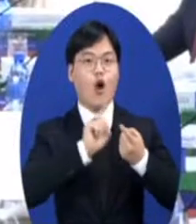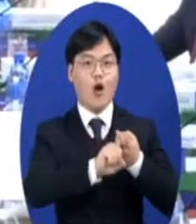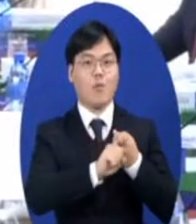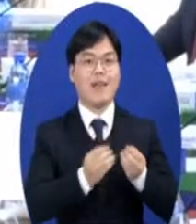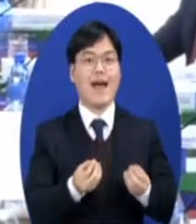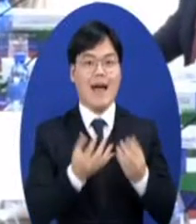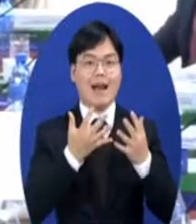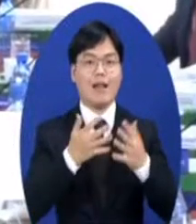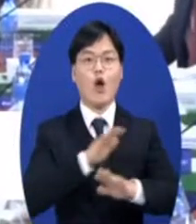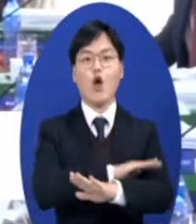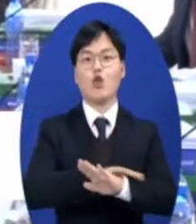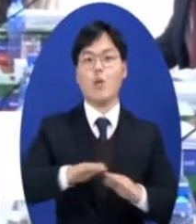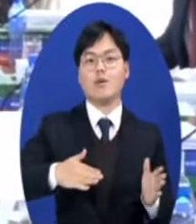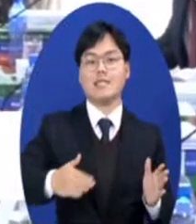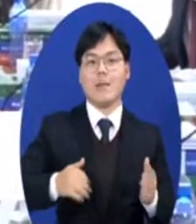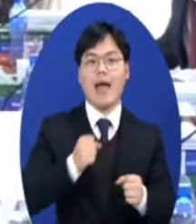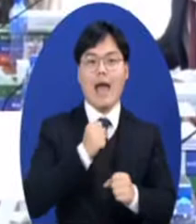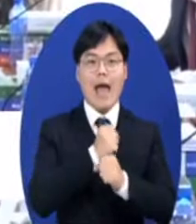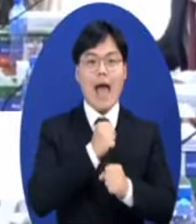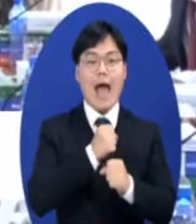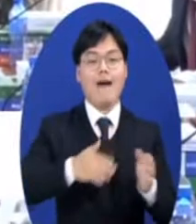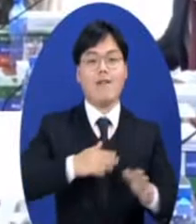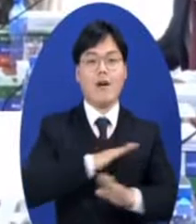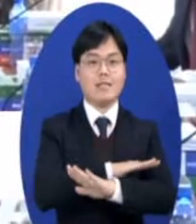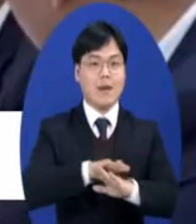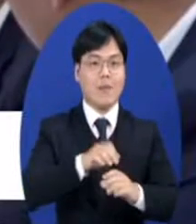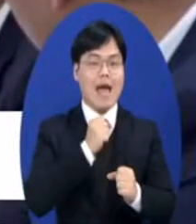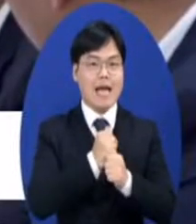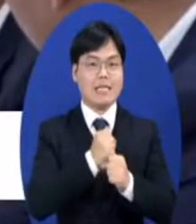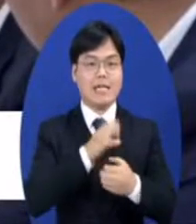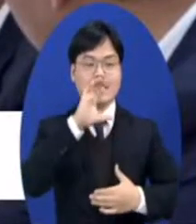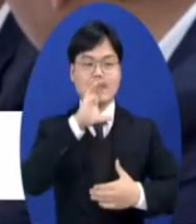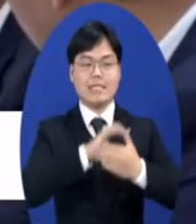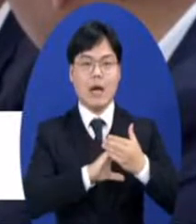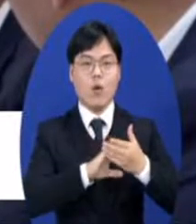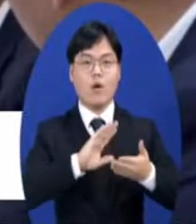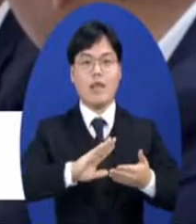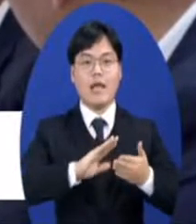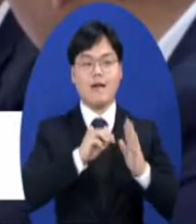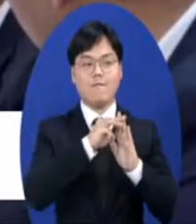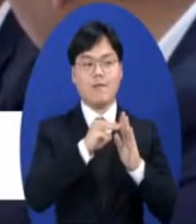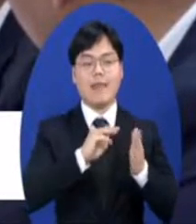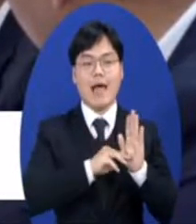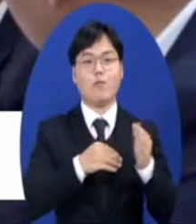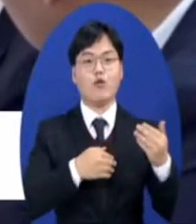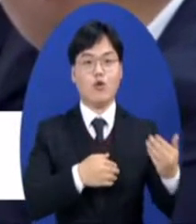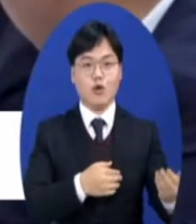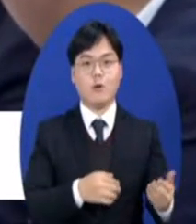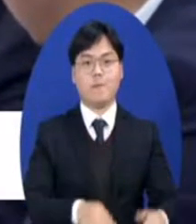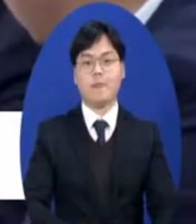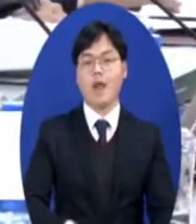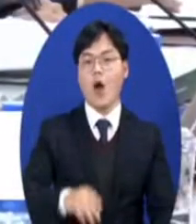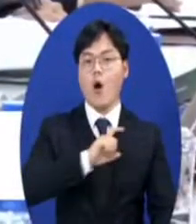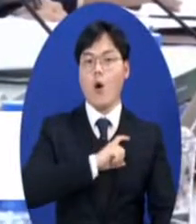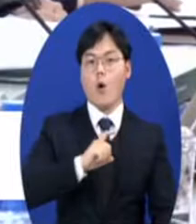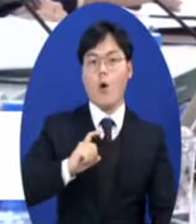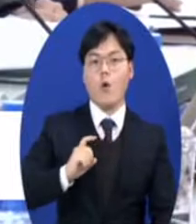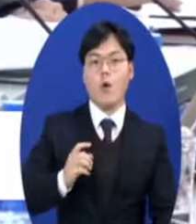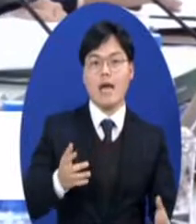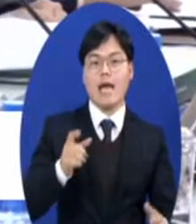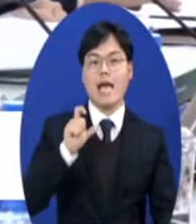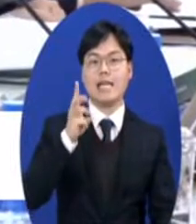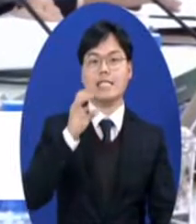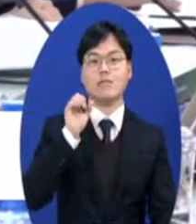зүүн баян чиглэлийн төмөр замын бүтээн байгуулалт, хөрөнгө оруулалт, санхүүжилтийн талаар танилцуулж, тусгай зориулалтын компани байгуулах, хувь